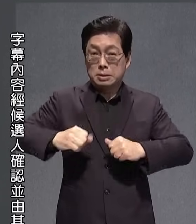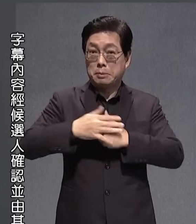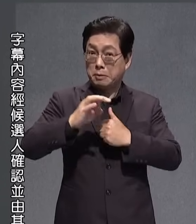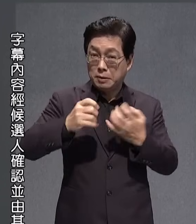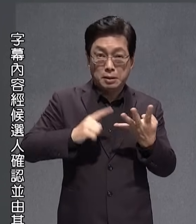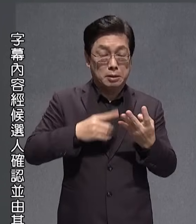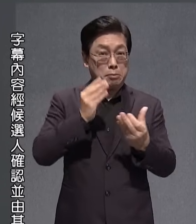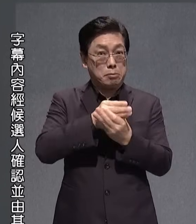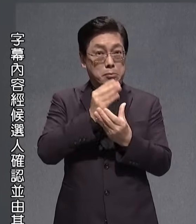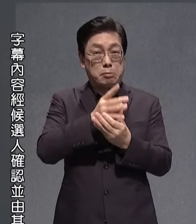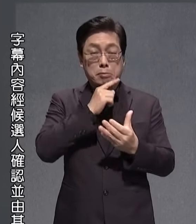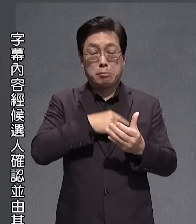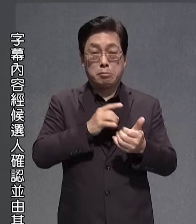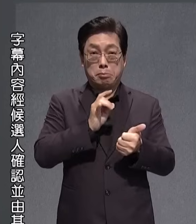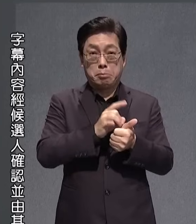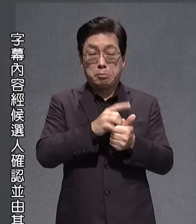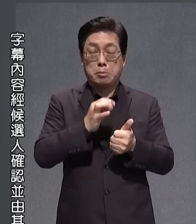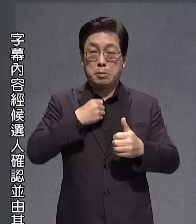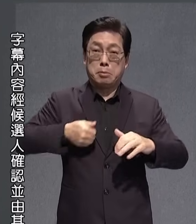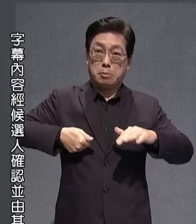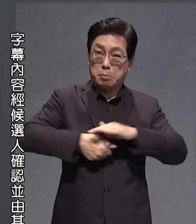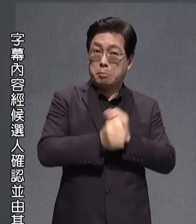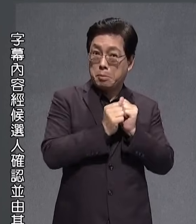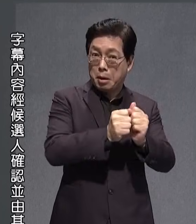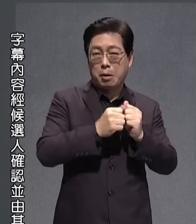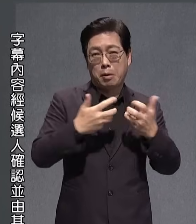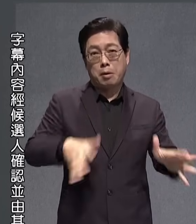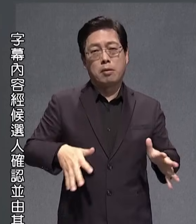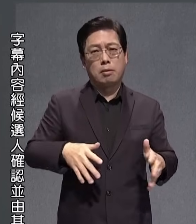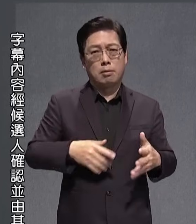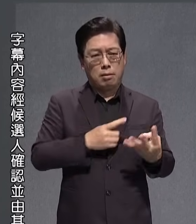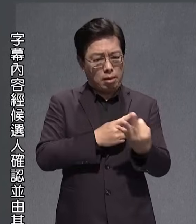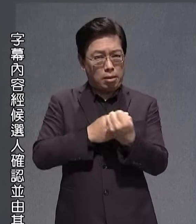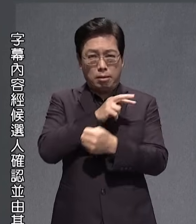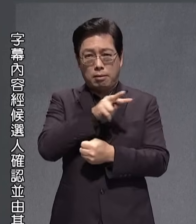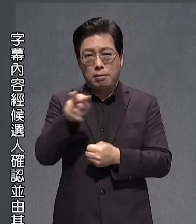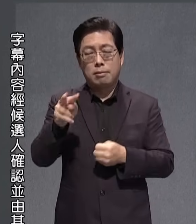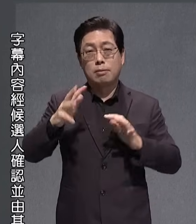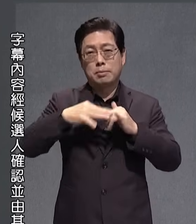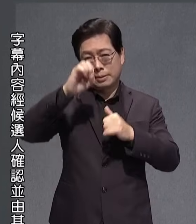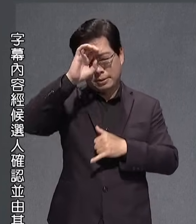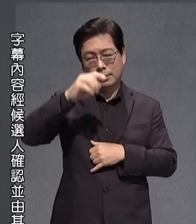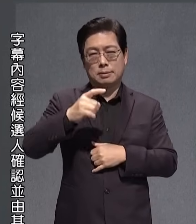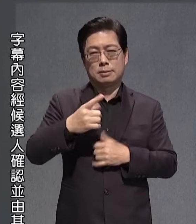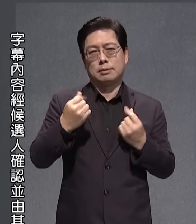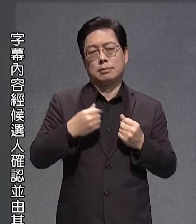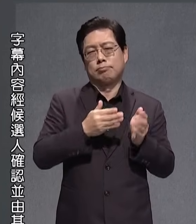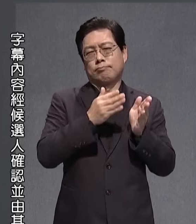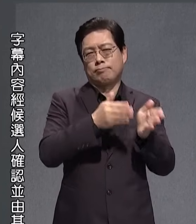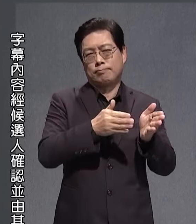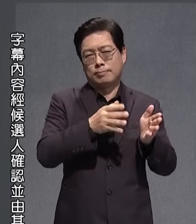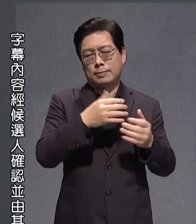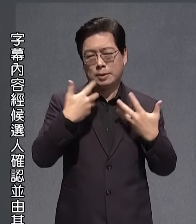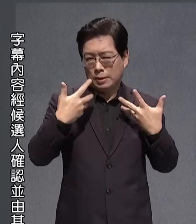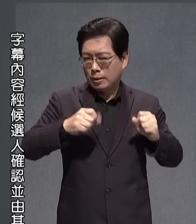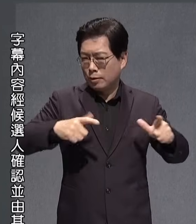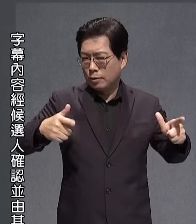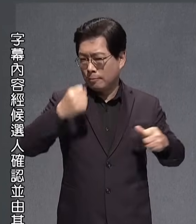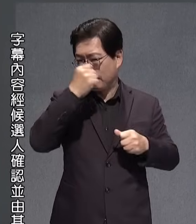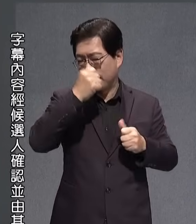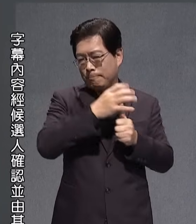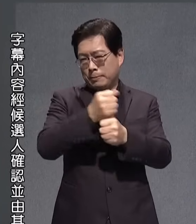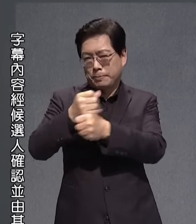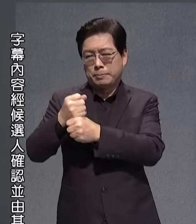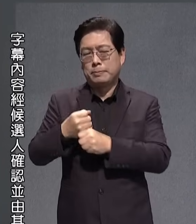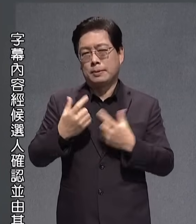股入狱，这些人就可以看得出来，国民党仍然紧抱着牛鬼蛇神，